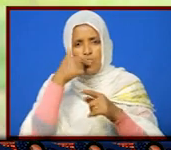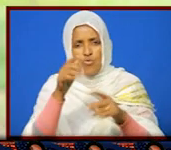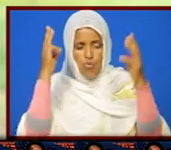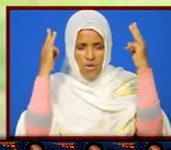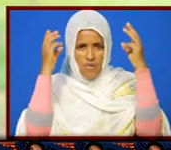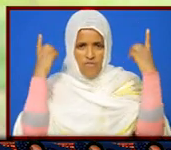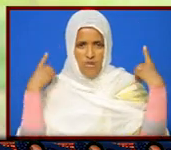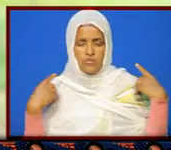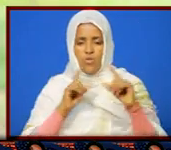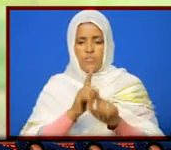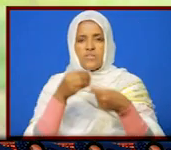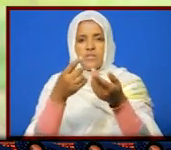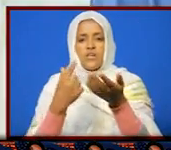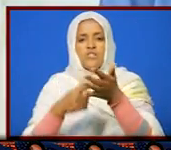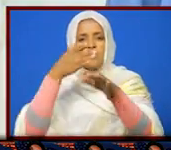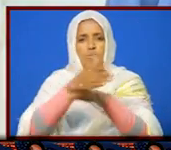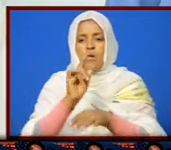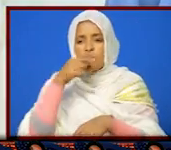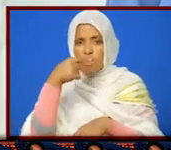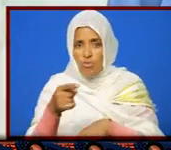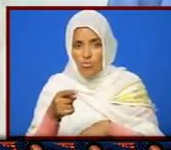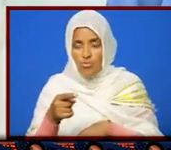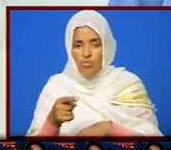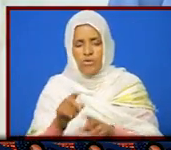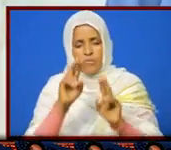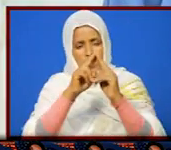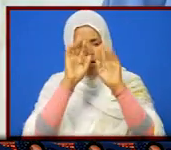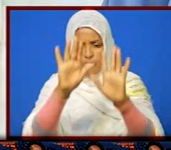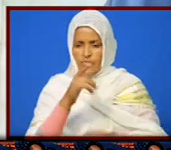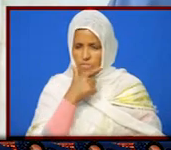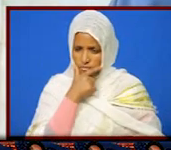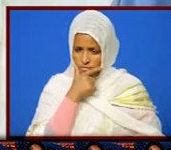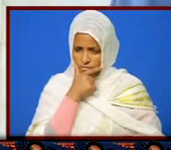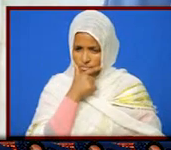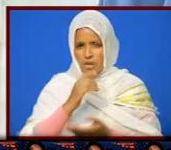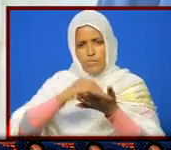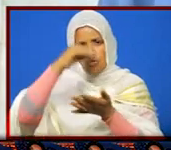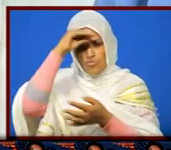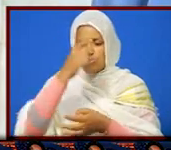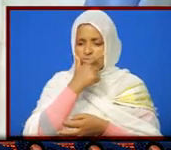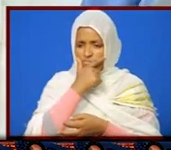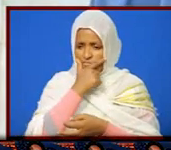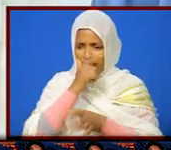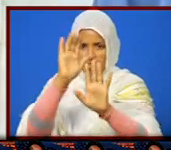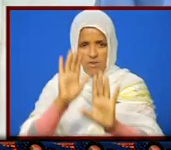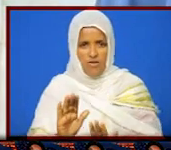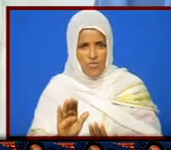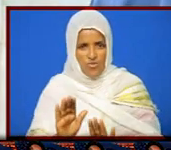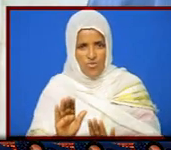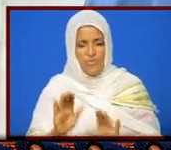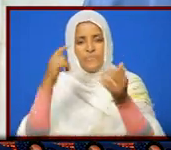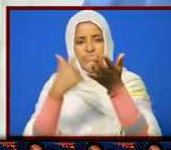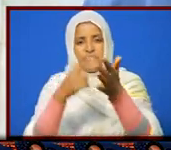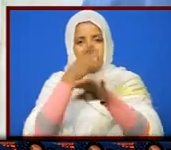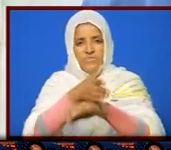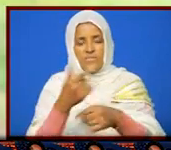የለም ብሎ ለፈሪሳውያን መልስ ሰጠ። ከዛ ምን አሉ እነሱ? ዘወር አሉና ተገረሙ ይላቸዋል። በትምህርቱ ተገረሙ፣ በተሰጣቸው